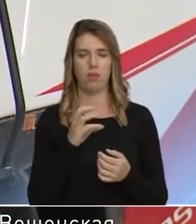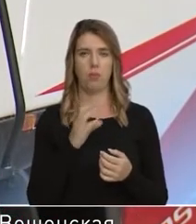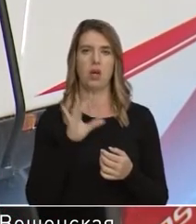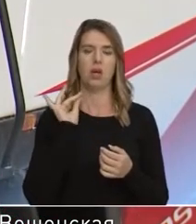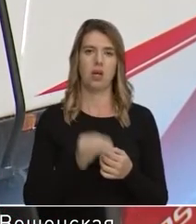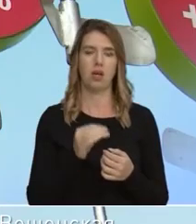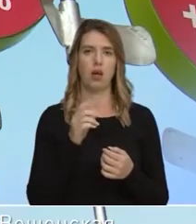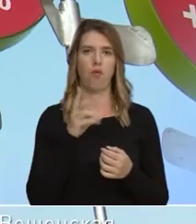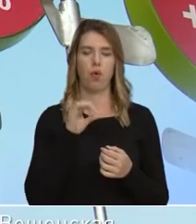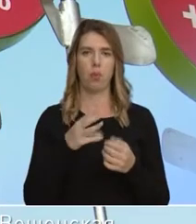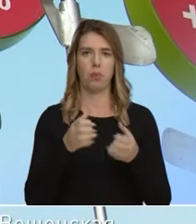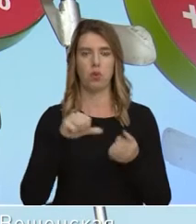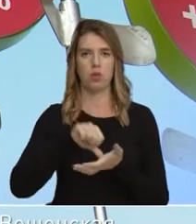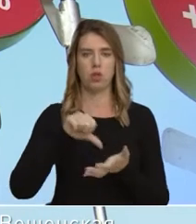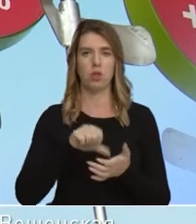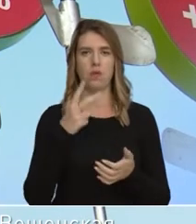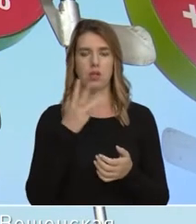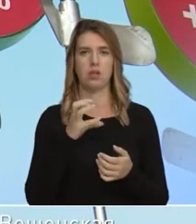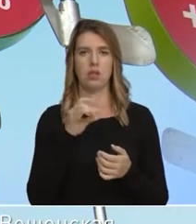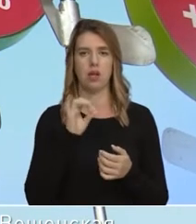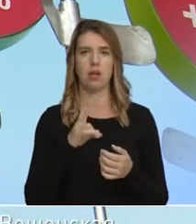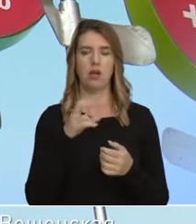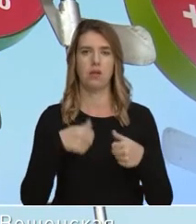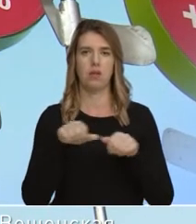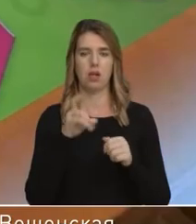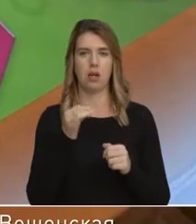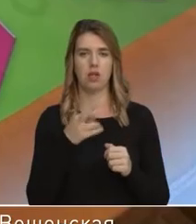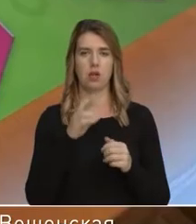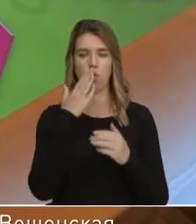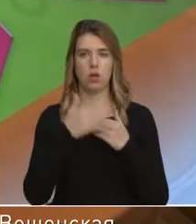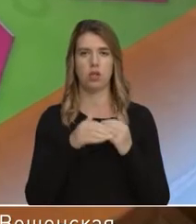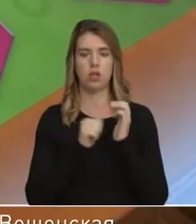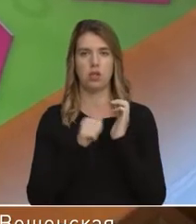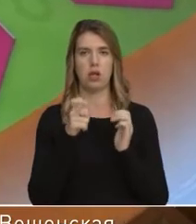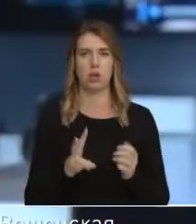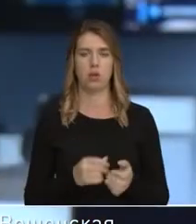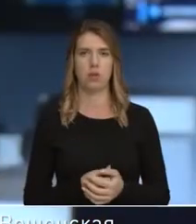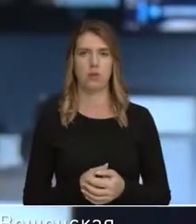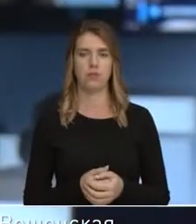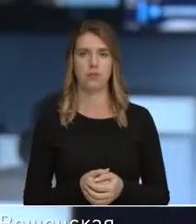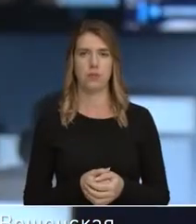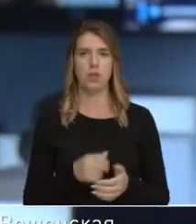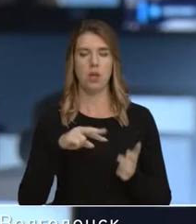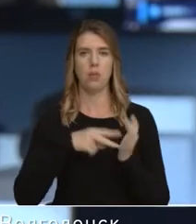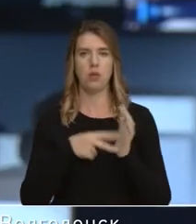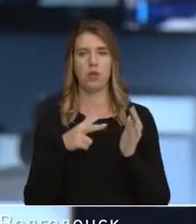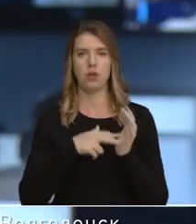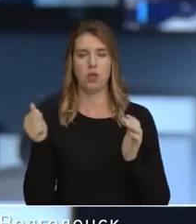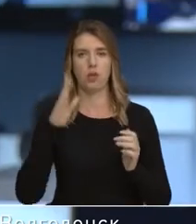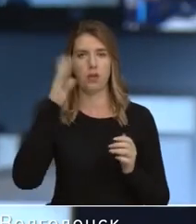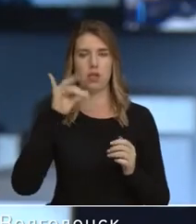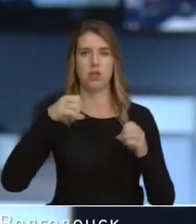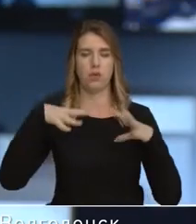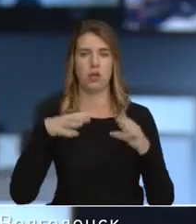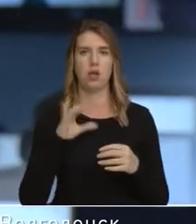форуме принимают участие представители 23 стран и делегации более чем 60 регионов России. Плановые отключения воды